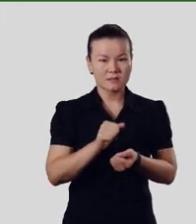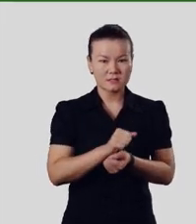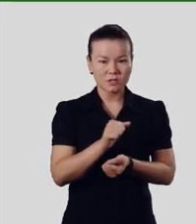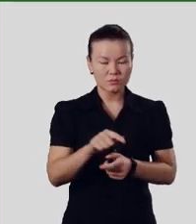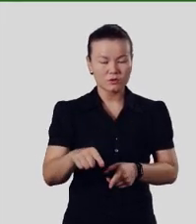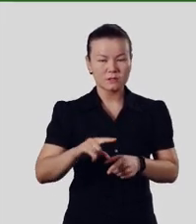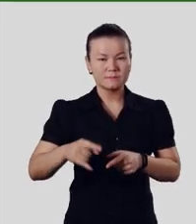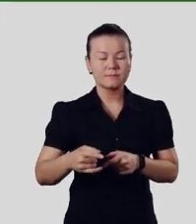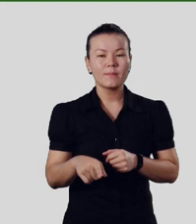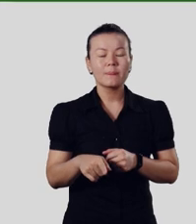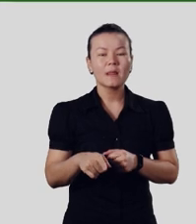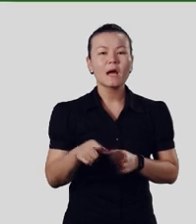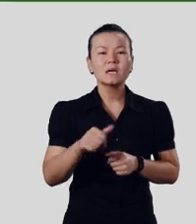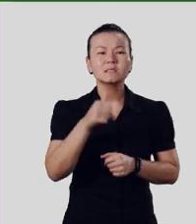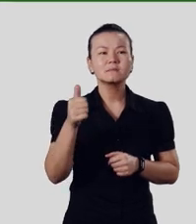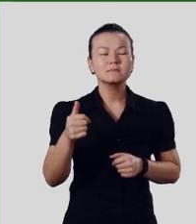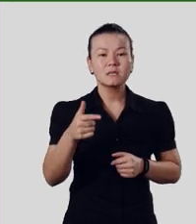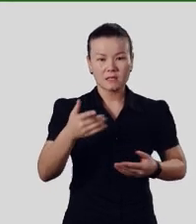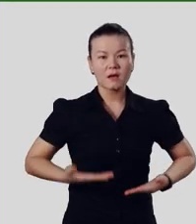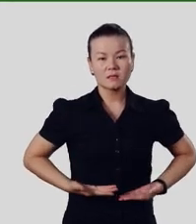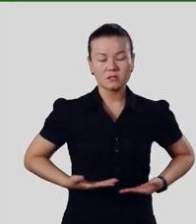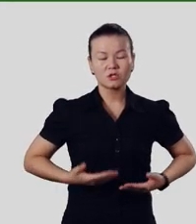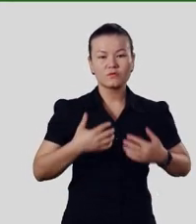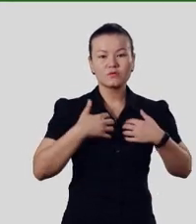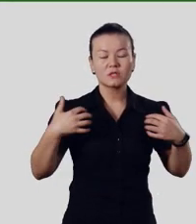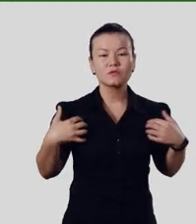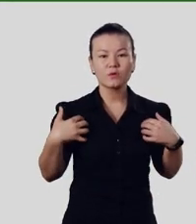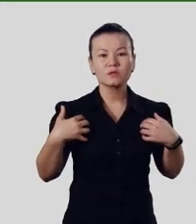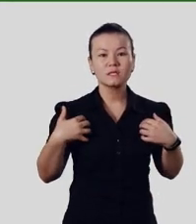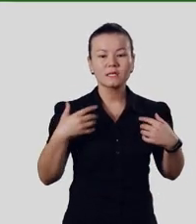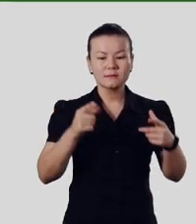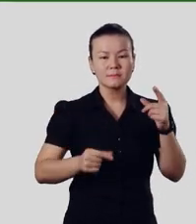Африке обитают самые крупные млекопитающие суши.